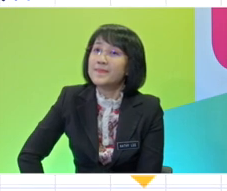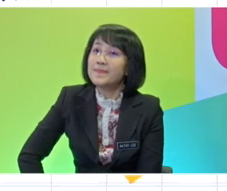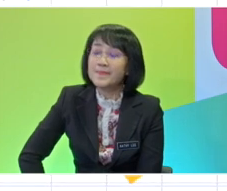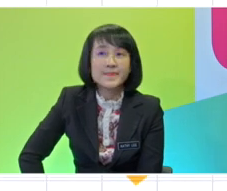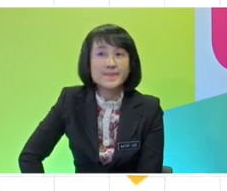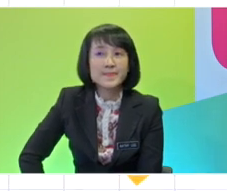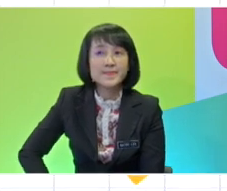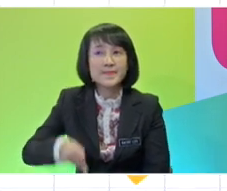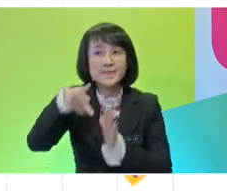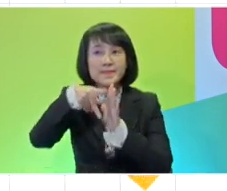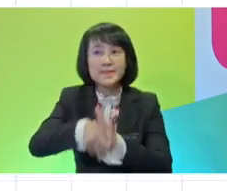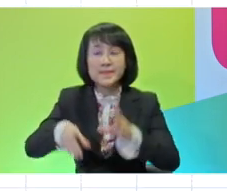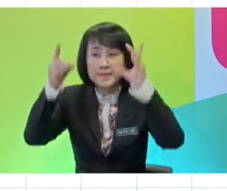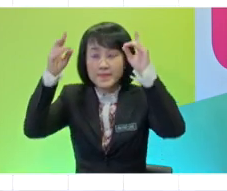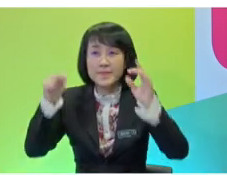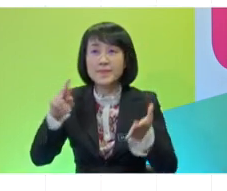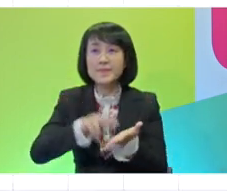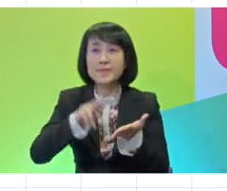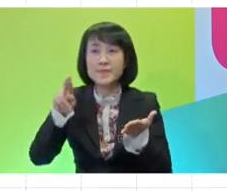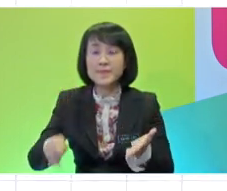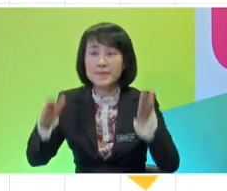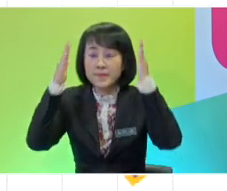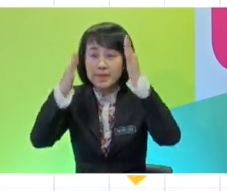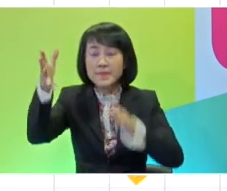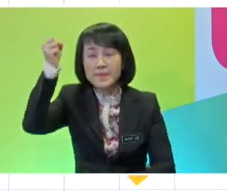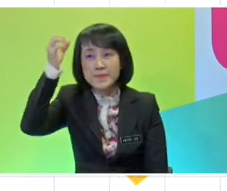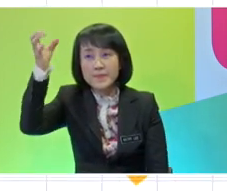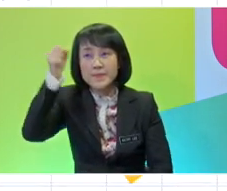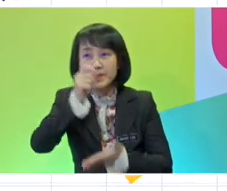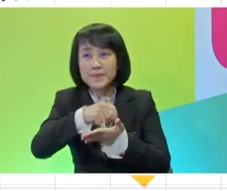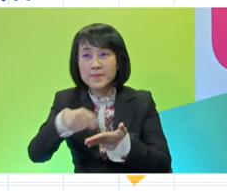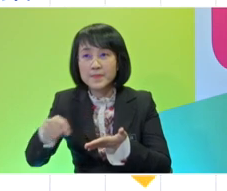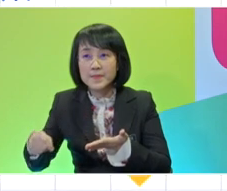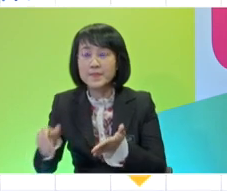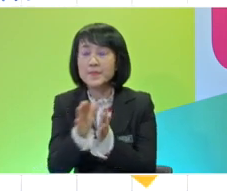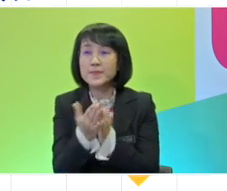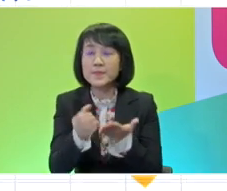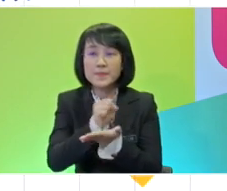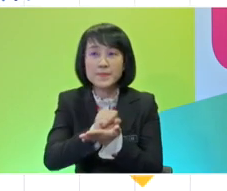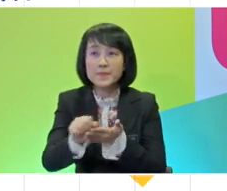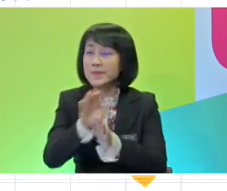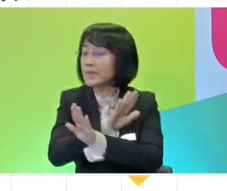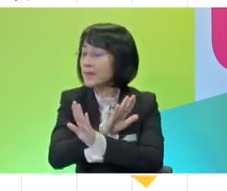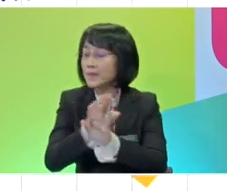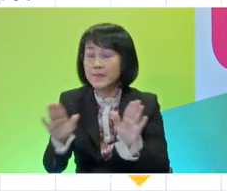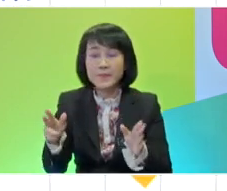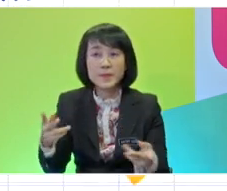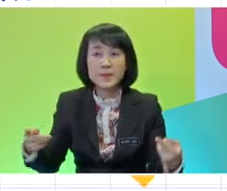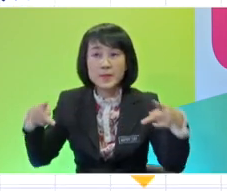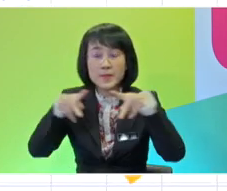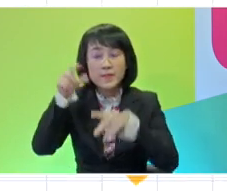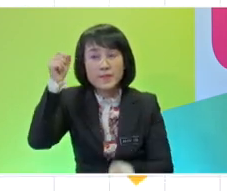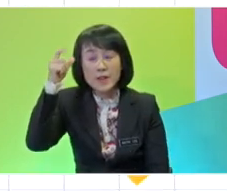pendidikan rendah yang menemukan hafal tulisan secara buku Suci takut berupa hamanya